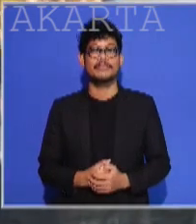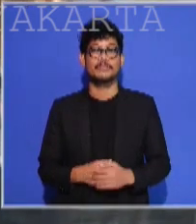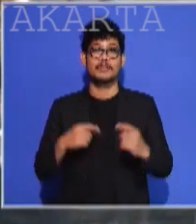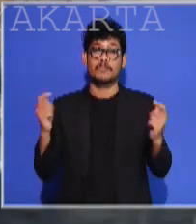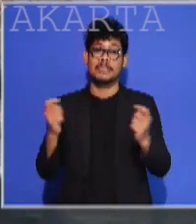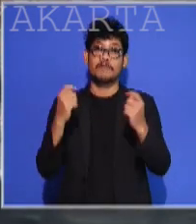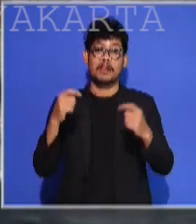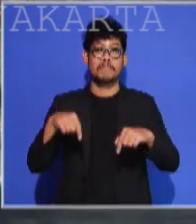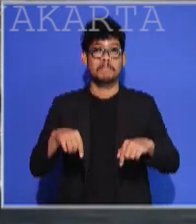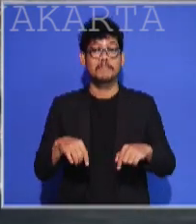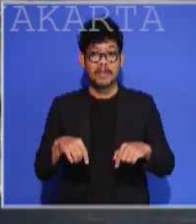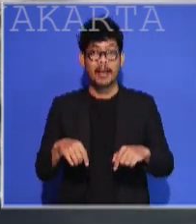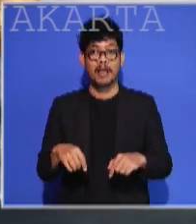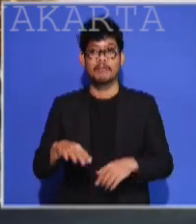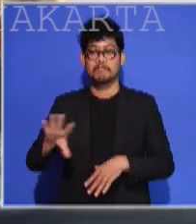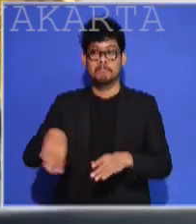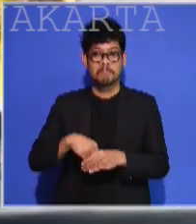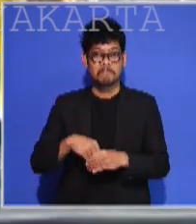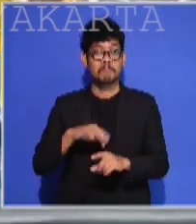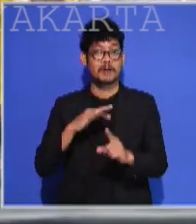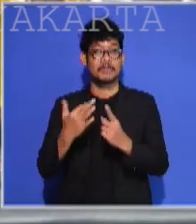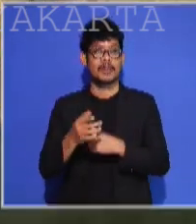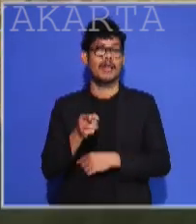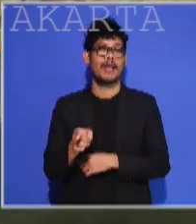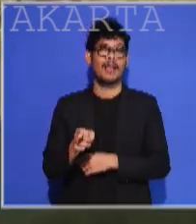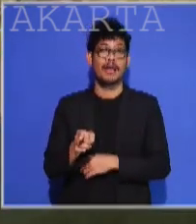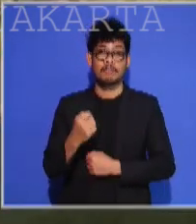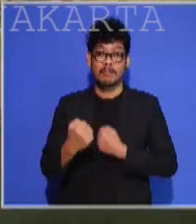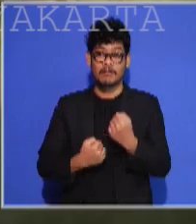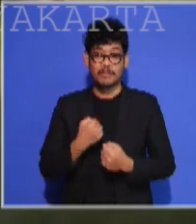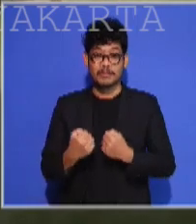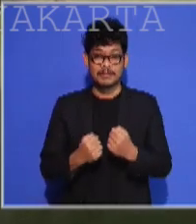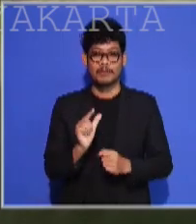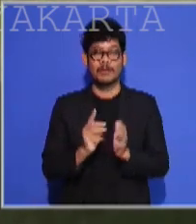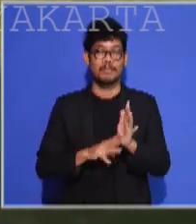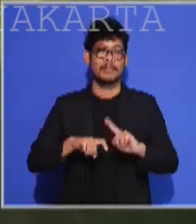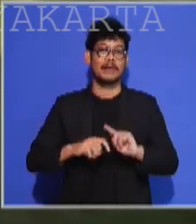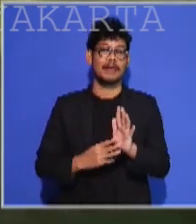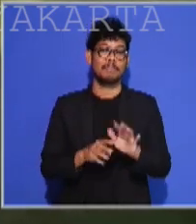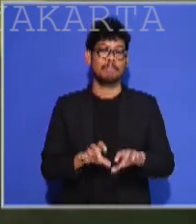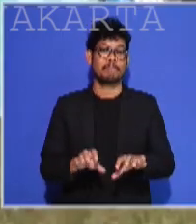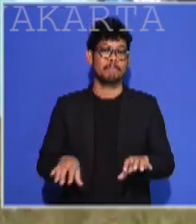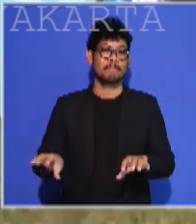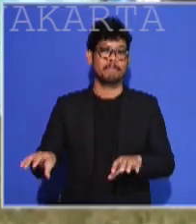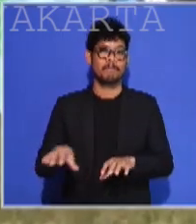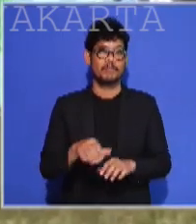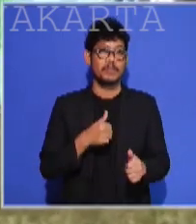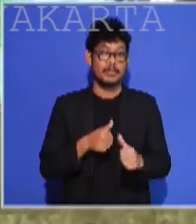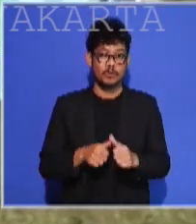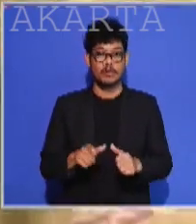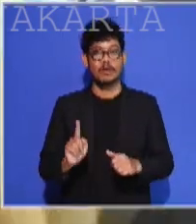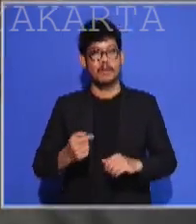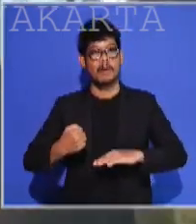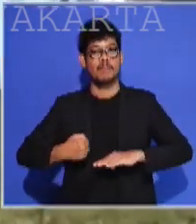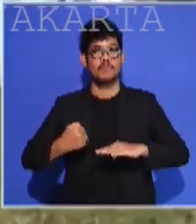melibatkan unsur masyarakat mulai dari pelaku usaha mikro kecil dan menengah Satuan Karya kuartir cabang komunitas hingga organisasi